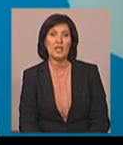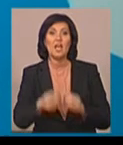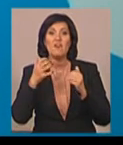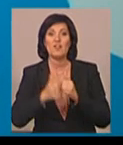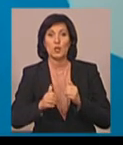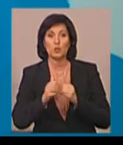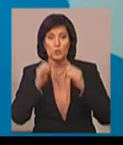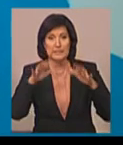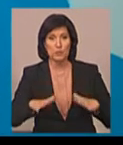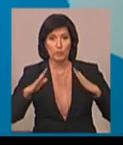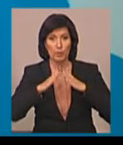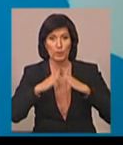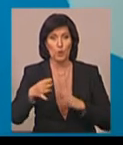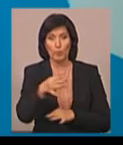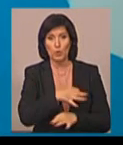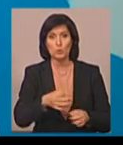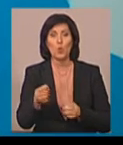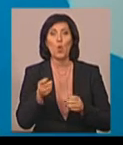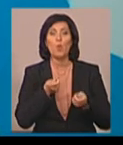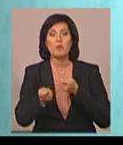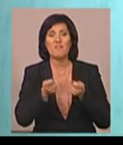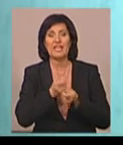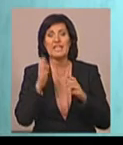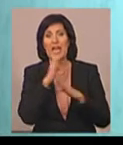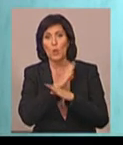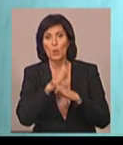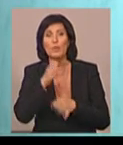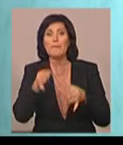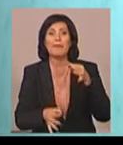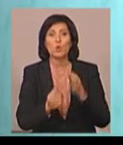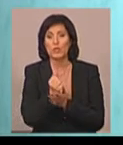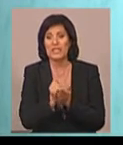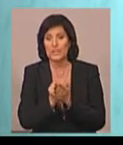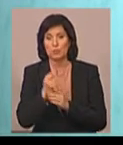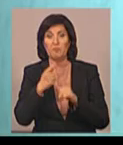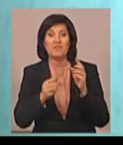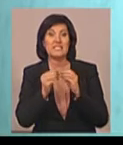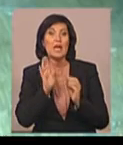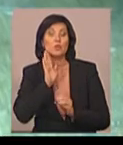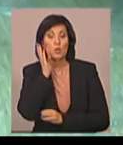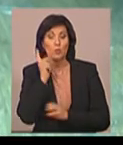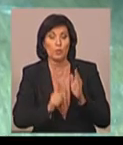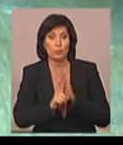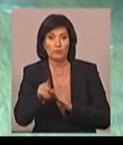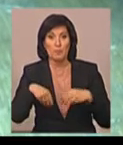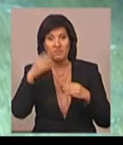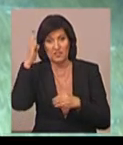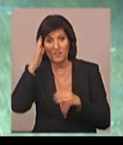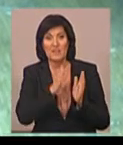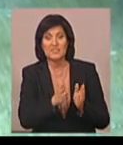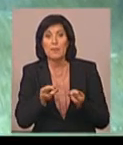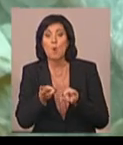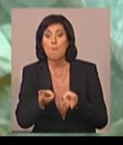У Херсоні затопило будівлі обласного управління екології та природних ресурсів. Це сталося о 9:30 ранку, коли почали подавати воду в